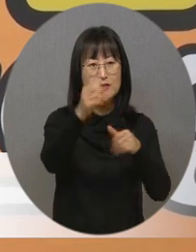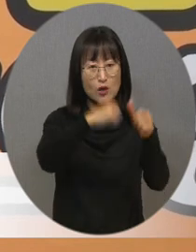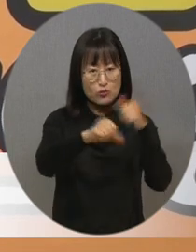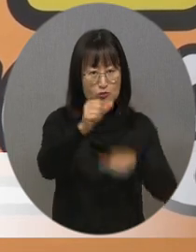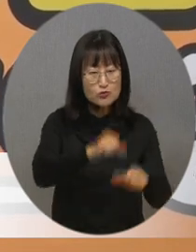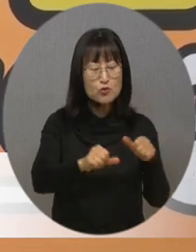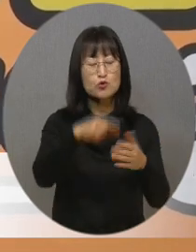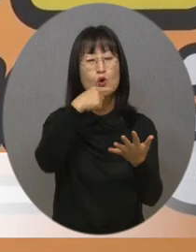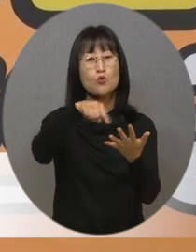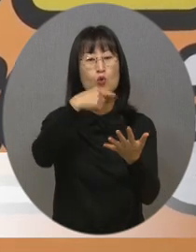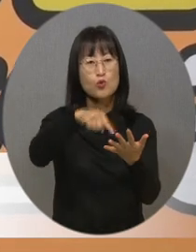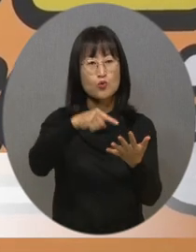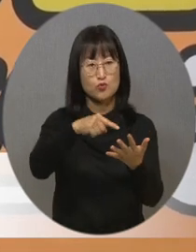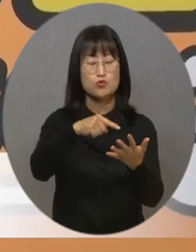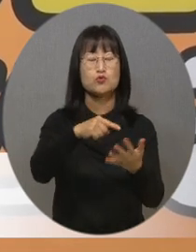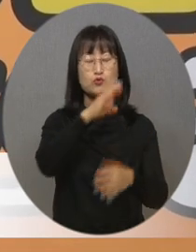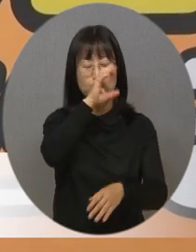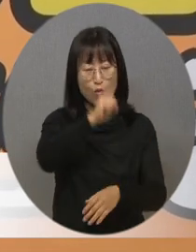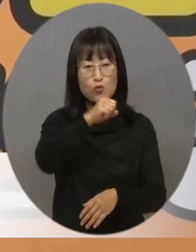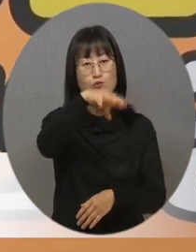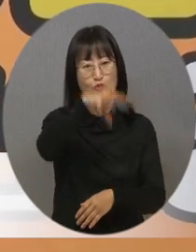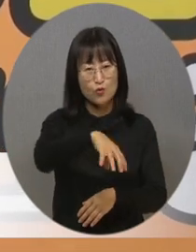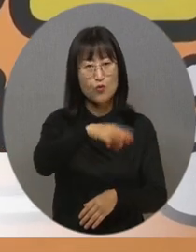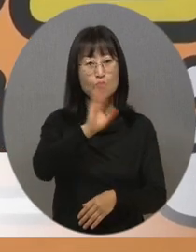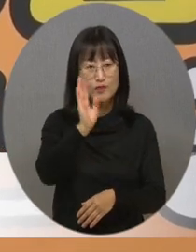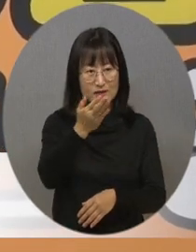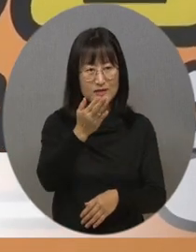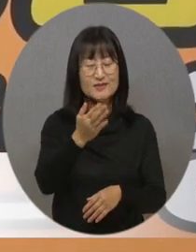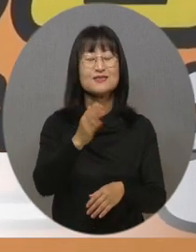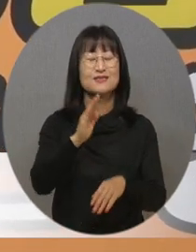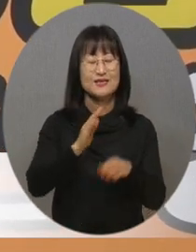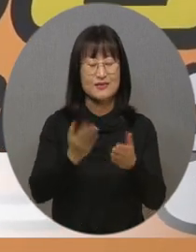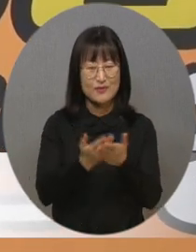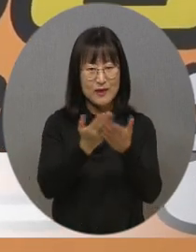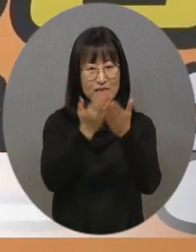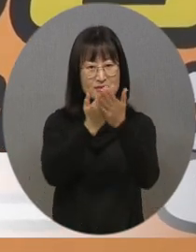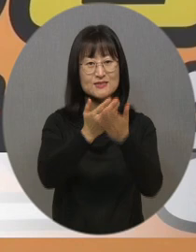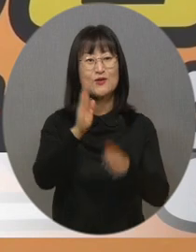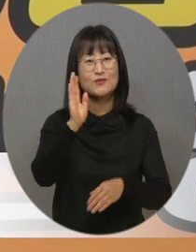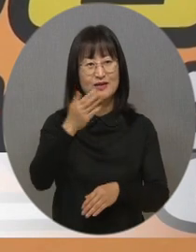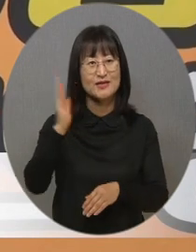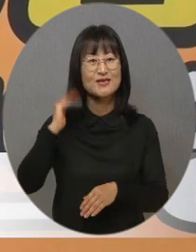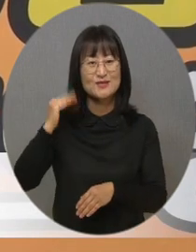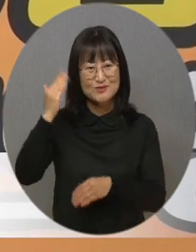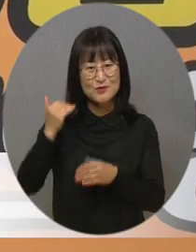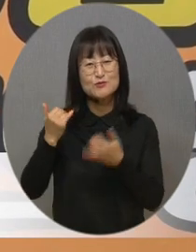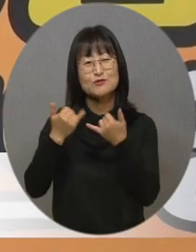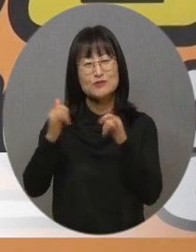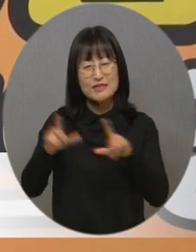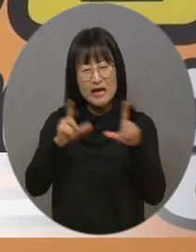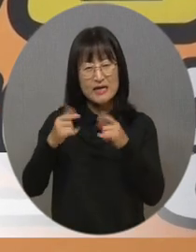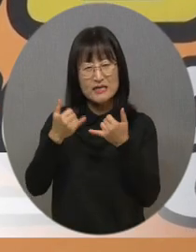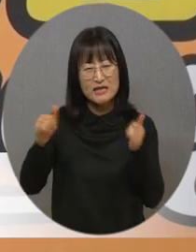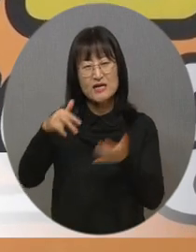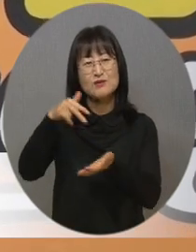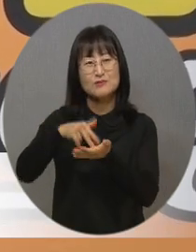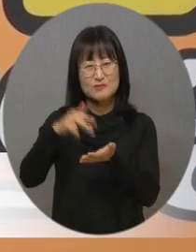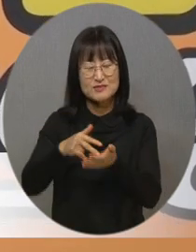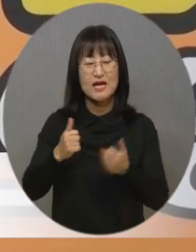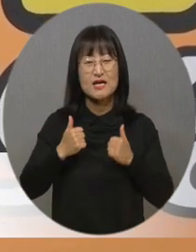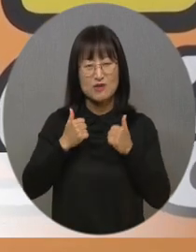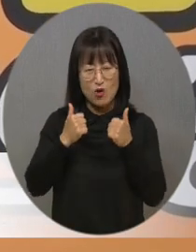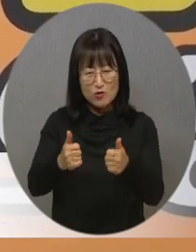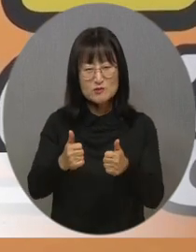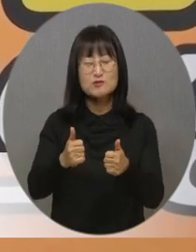교육의 장소, 문화 교류의 장소로 잘 계속 발전하기를 의정부 시민의 한 사람으로서 열심히